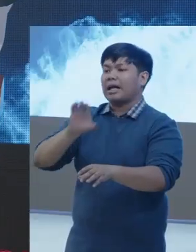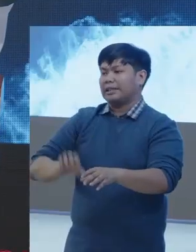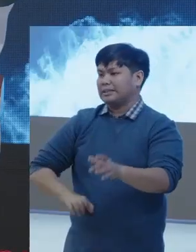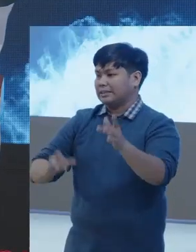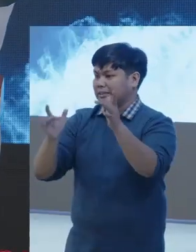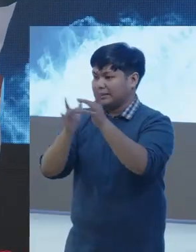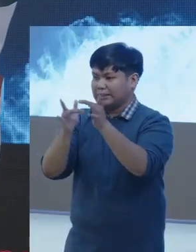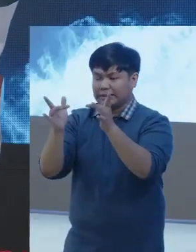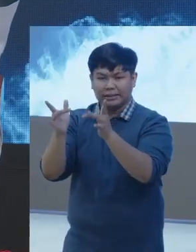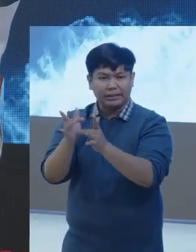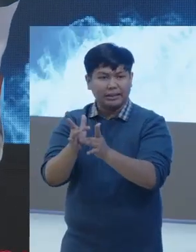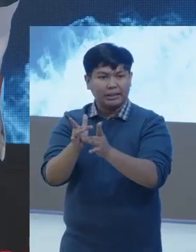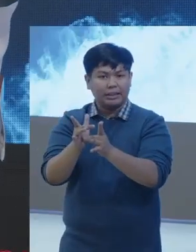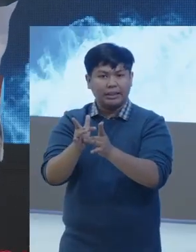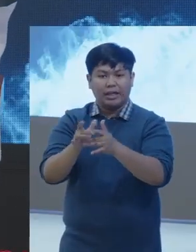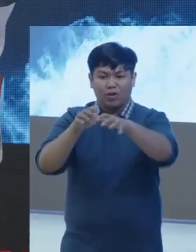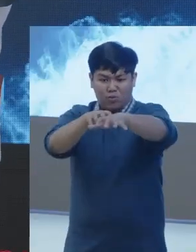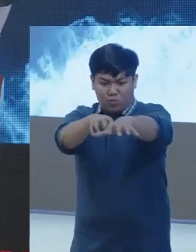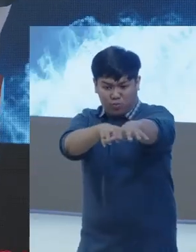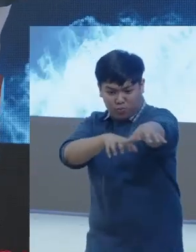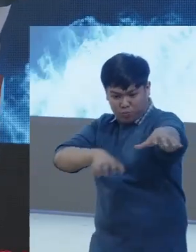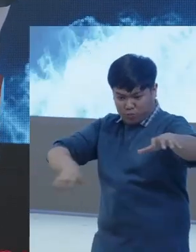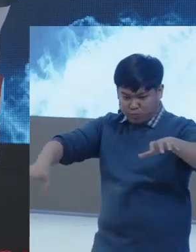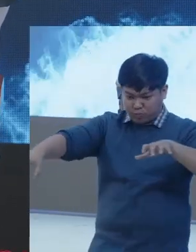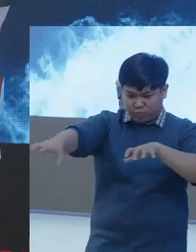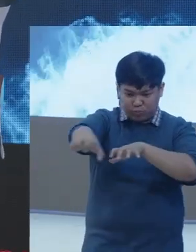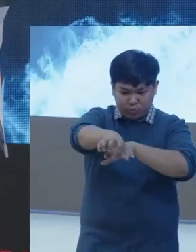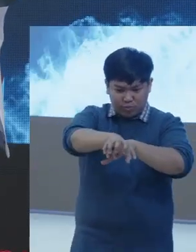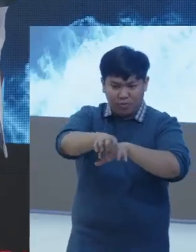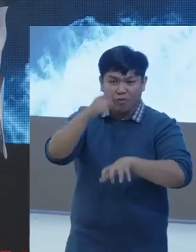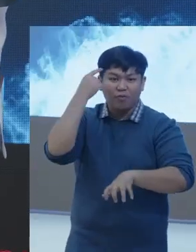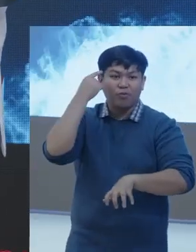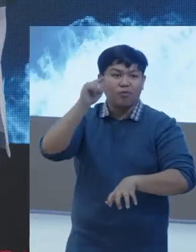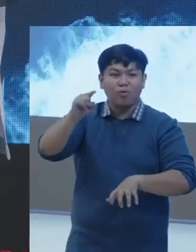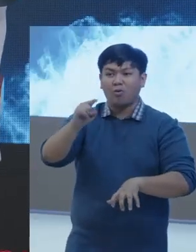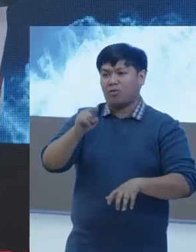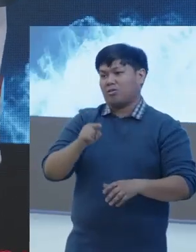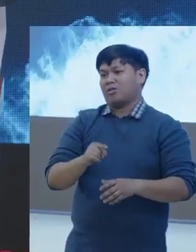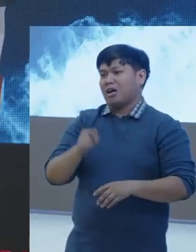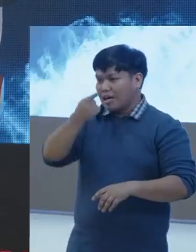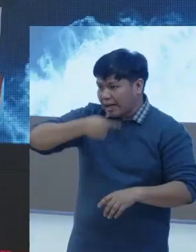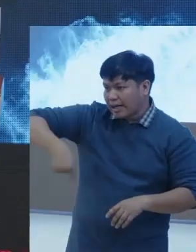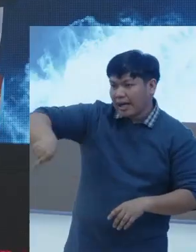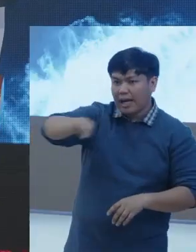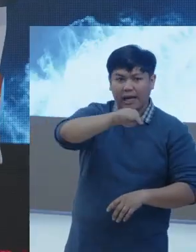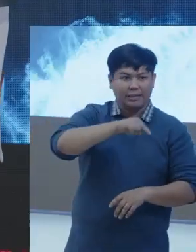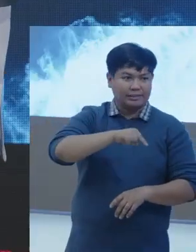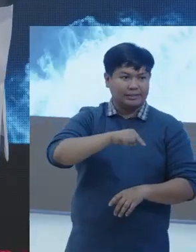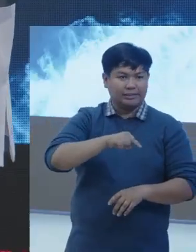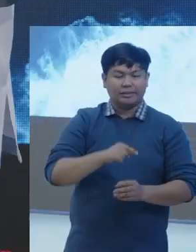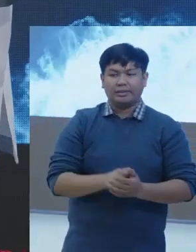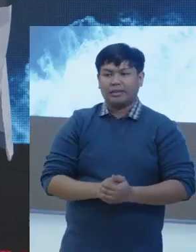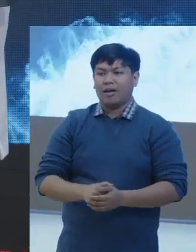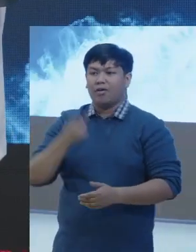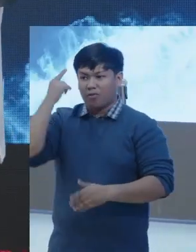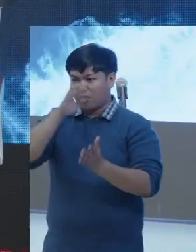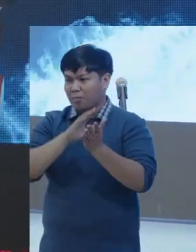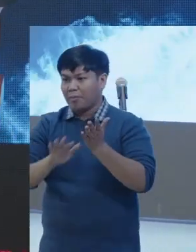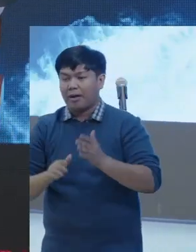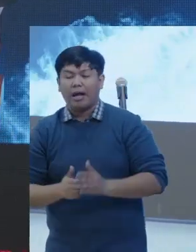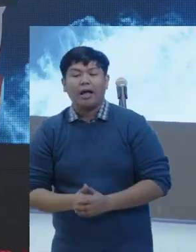whom God put forward as a propitiation by His blood. Propitiation, technical na term,